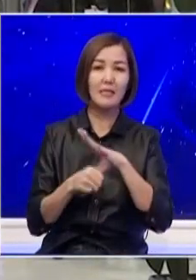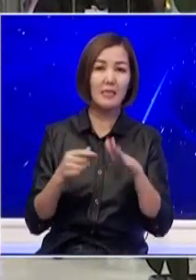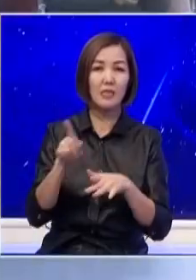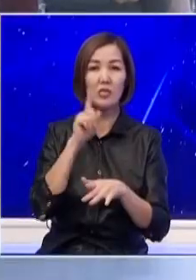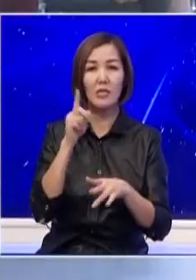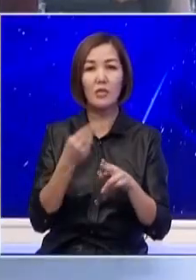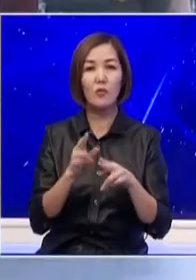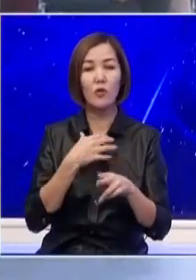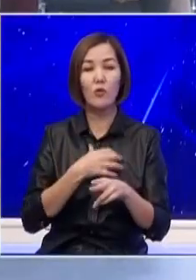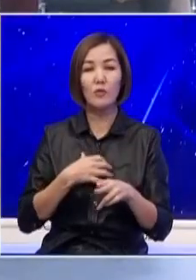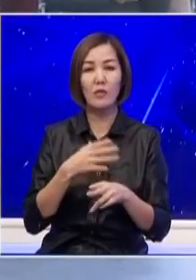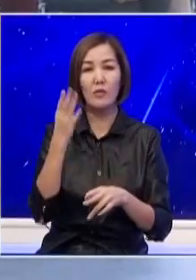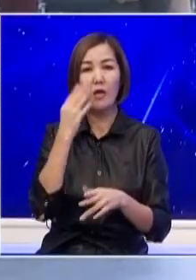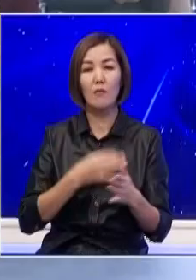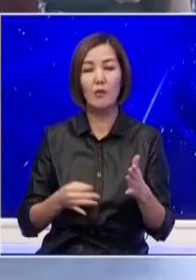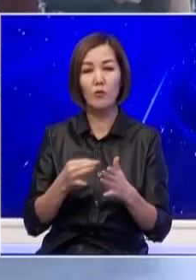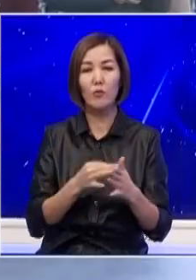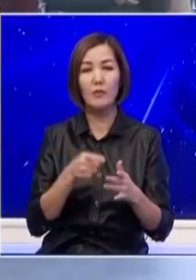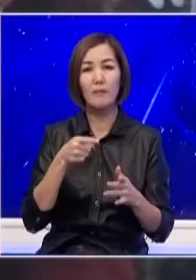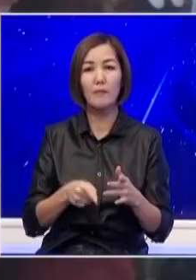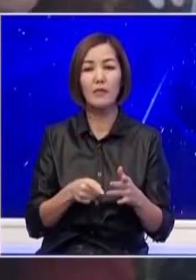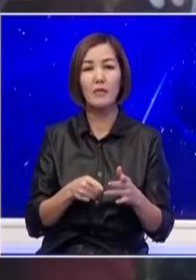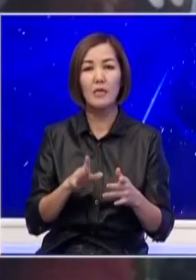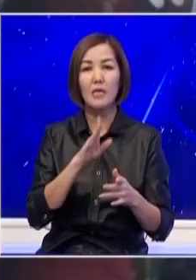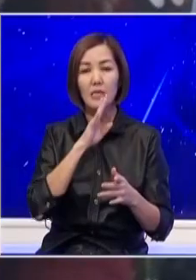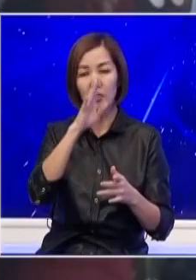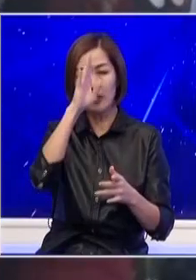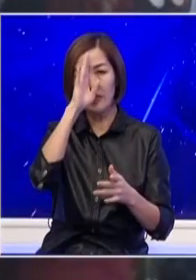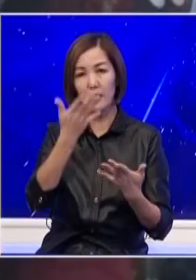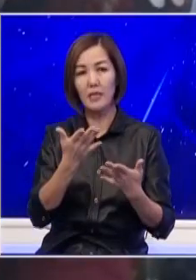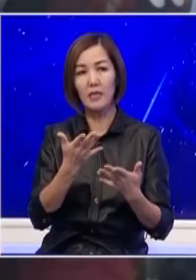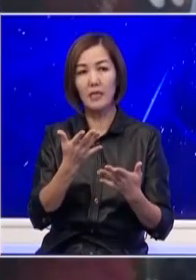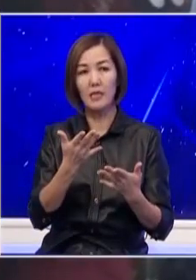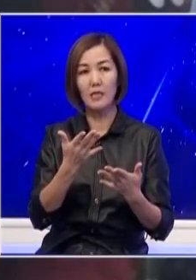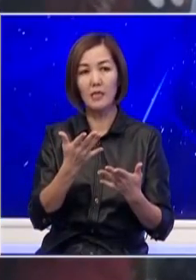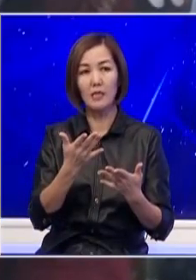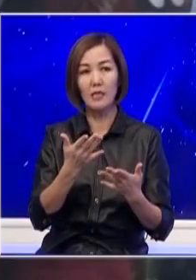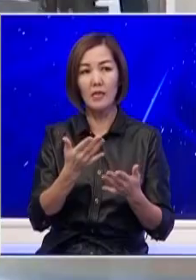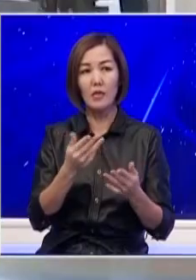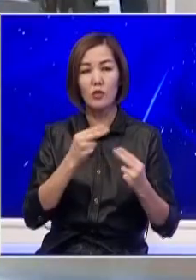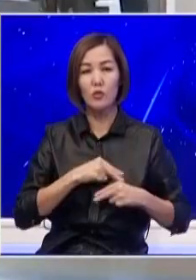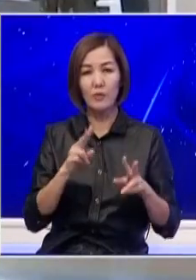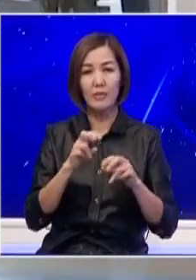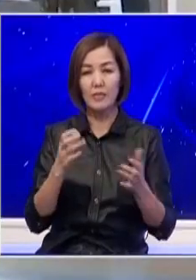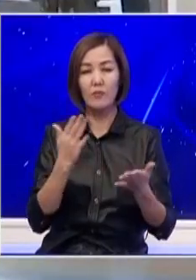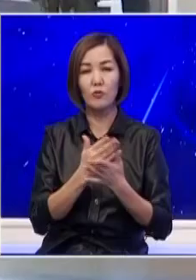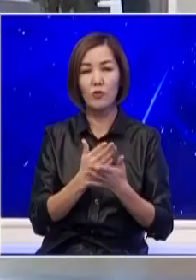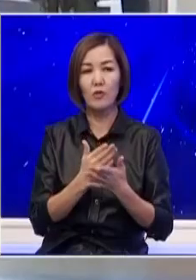арасында өзекті. Алматы облысында мыңнан аса қыз бен жігіт ет жақындарына масыл болып отыр. Мұнымен